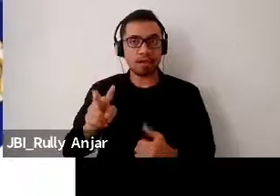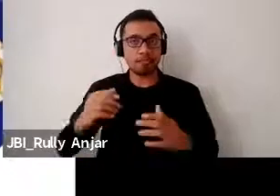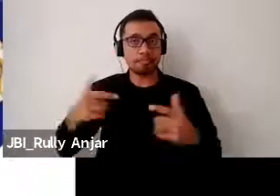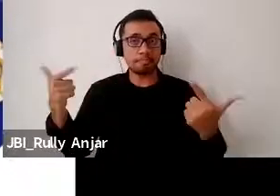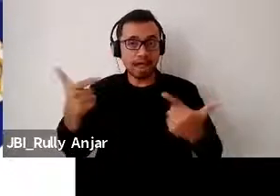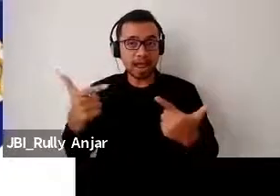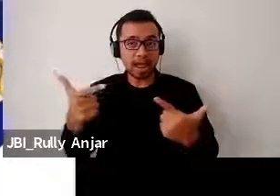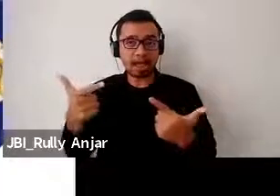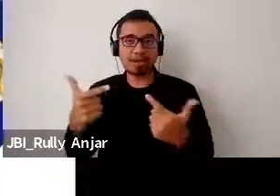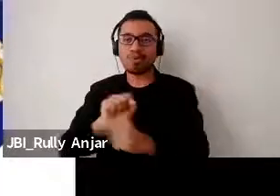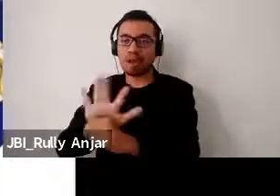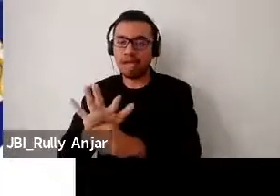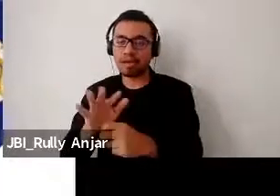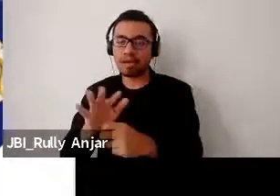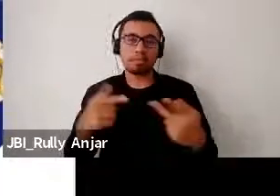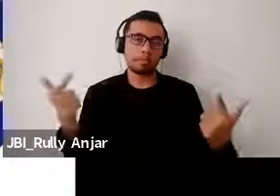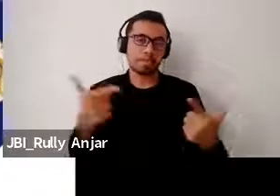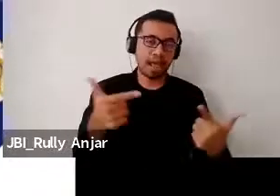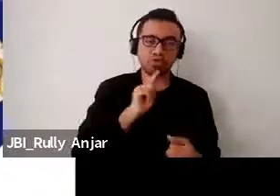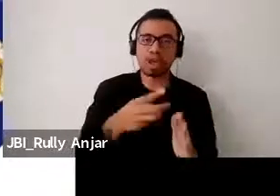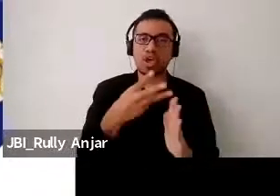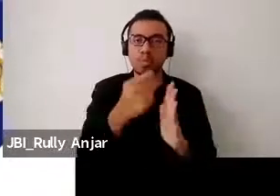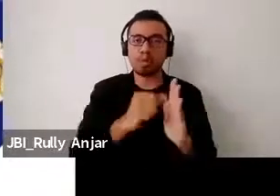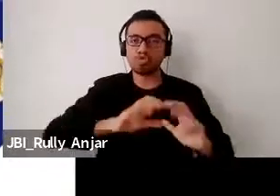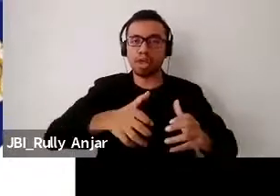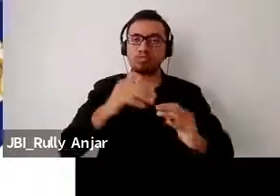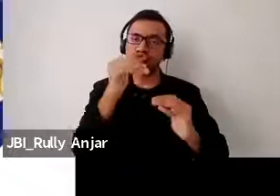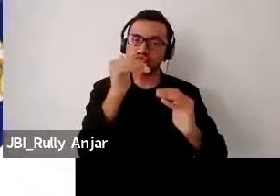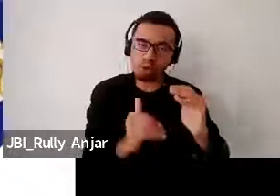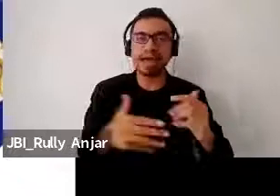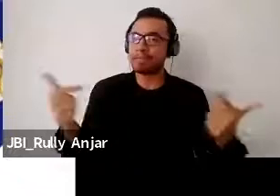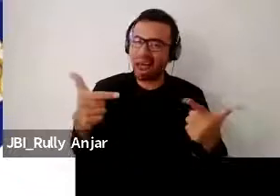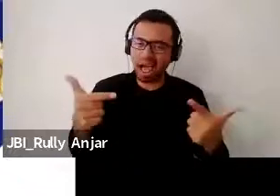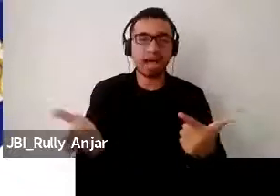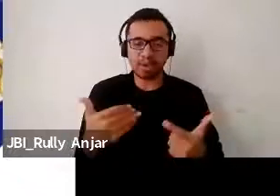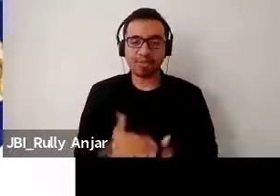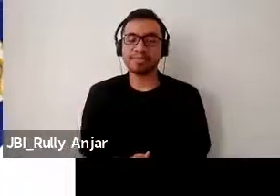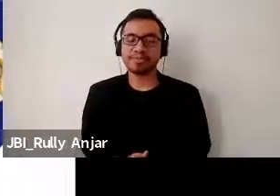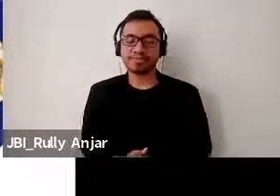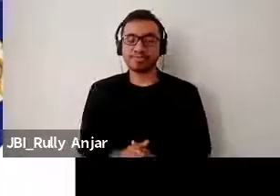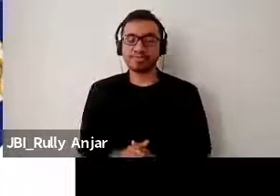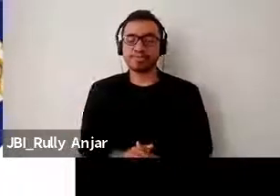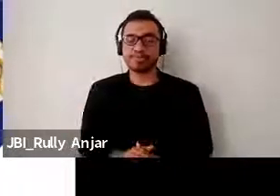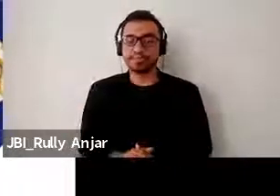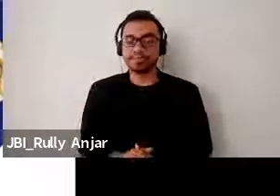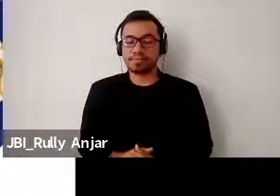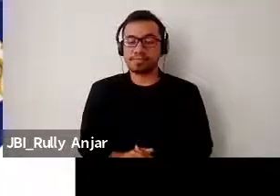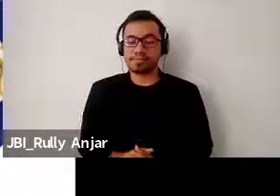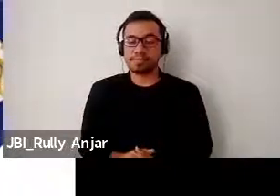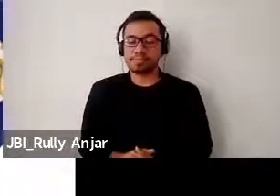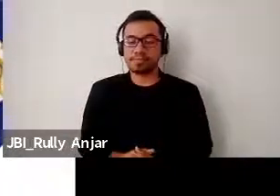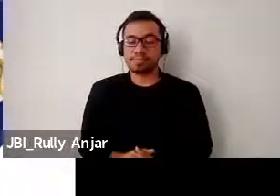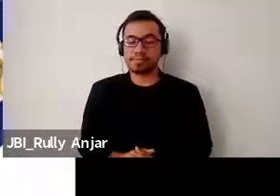perang melawan pelemahan ekonomi dunia. Kemudian juga kita bisa melihat bahwa jurnalis,